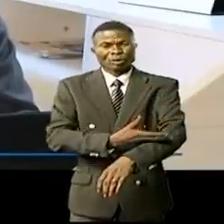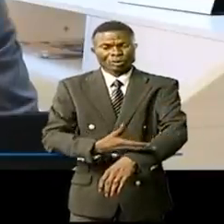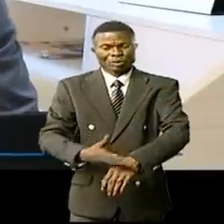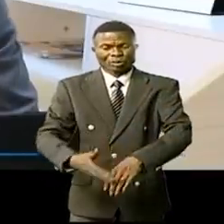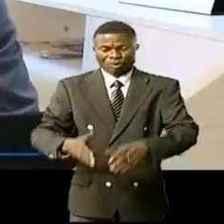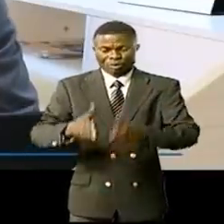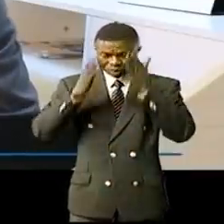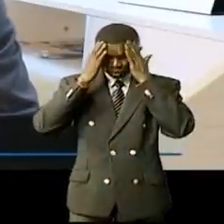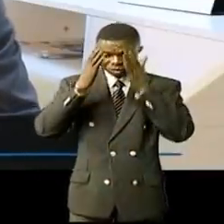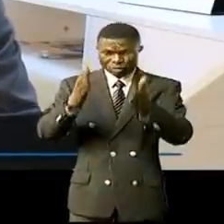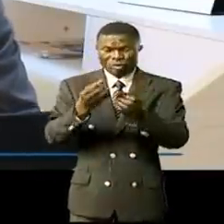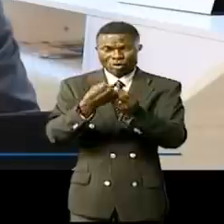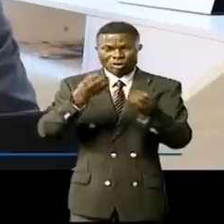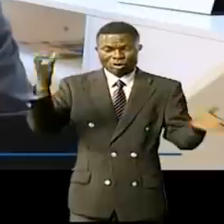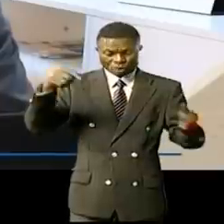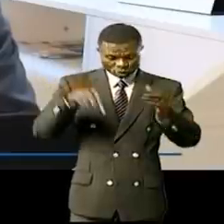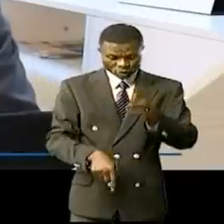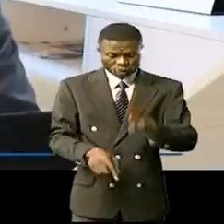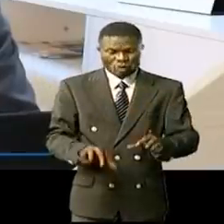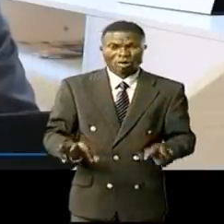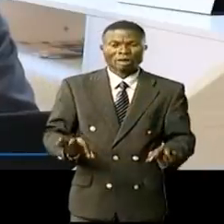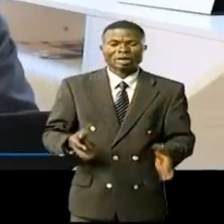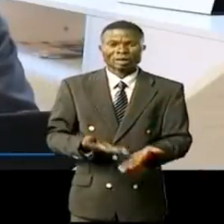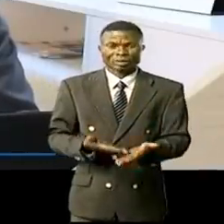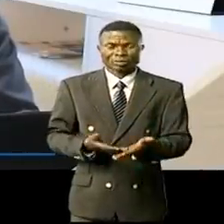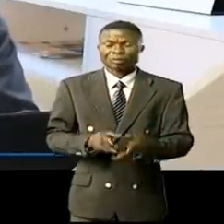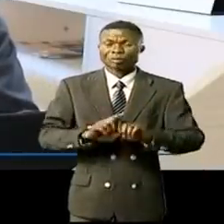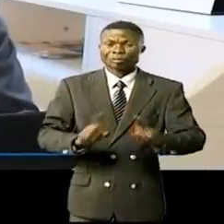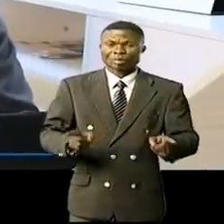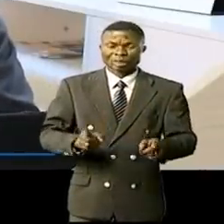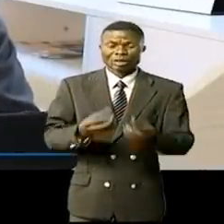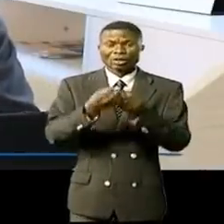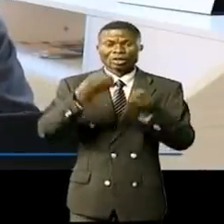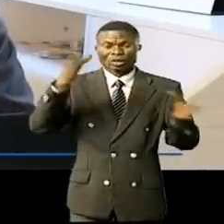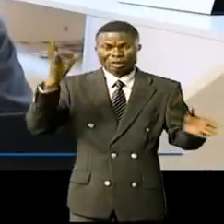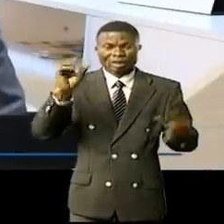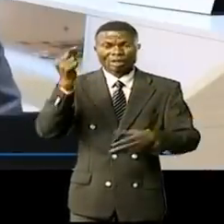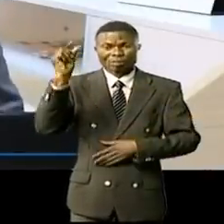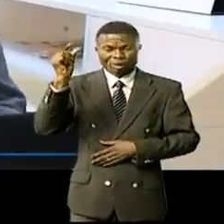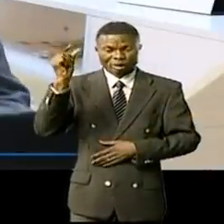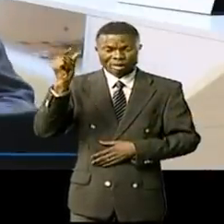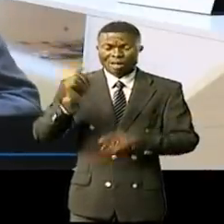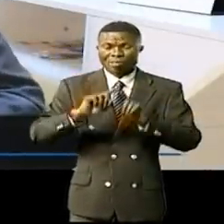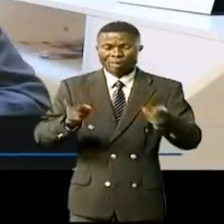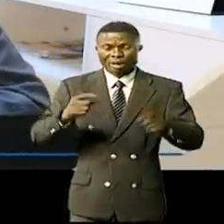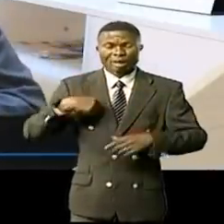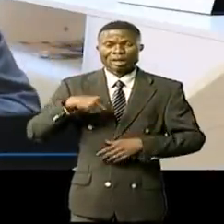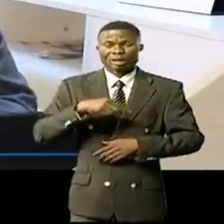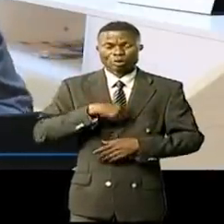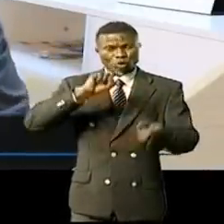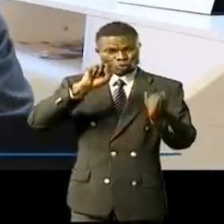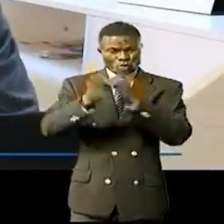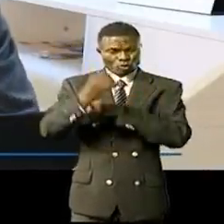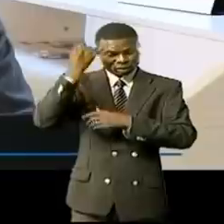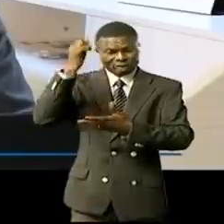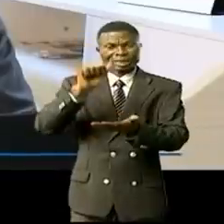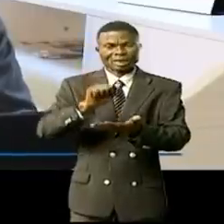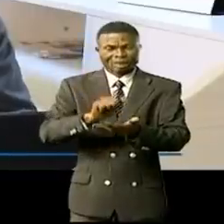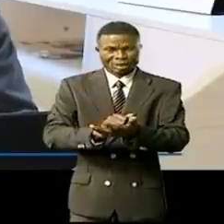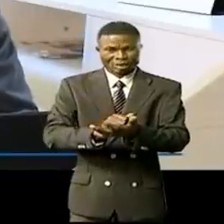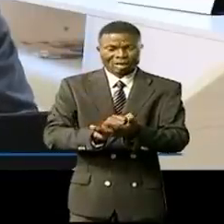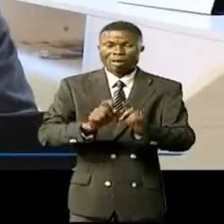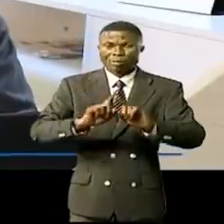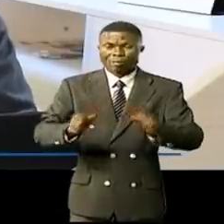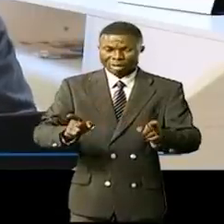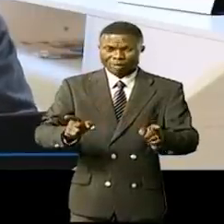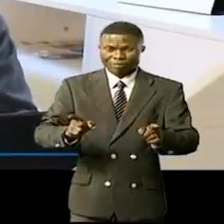sur les richesses du sous-sol, autrement dit les richesses minières. Nous devons changer ces paradigmes, d'autant plus